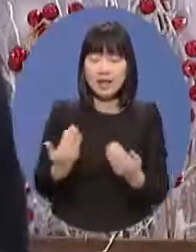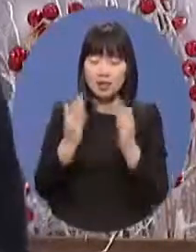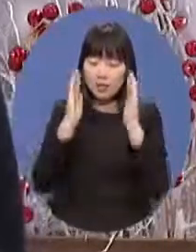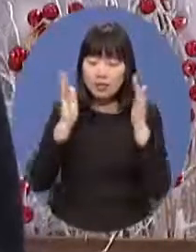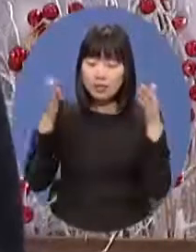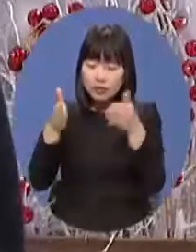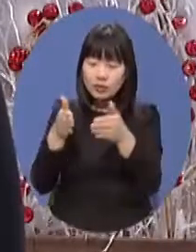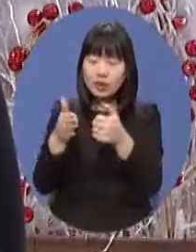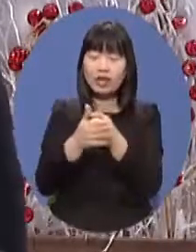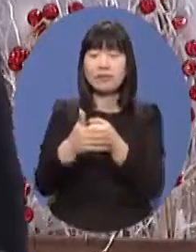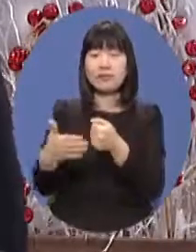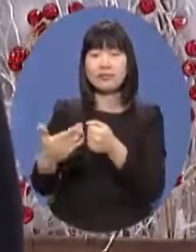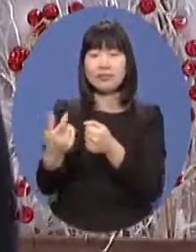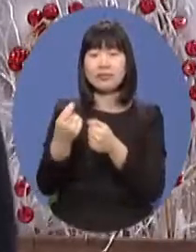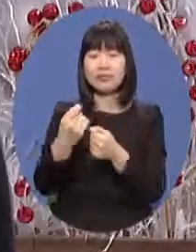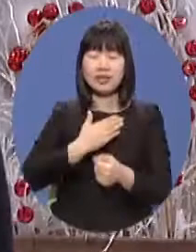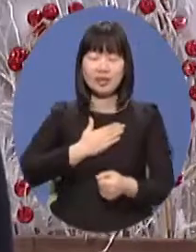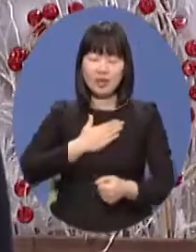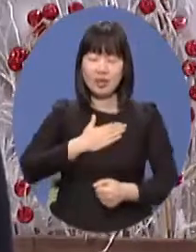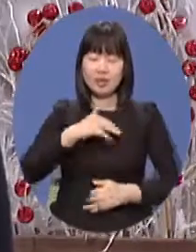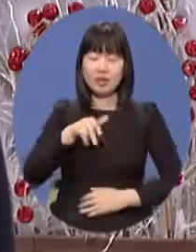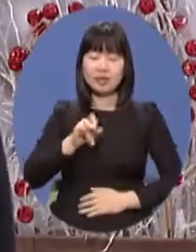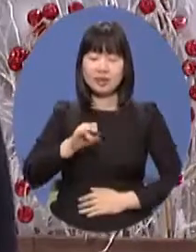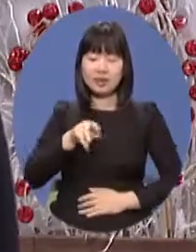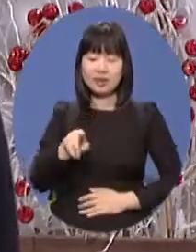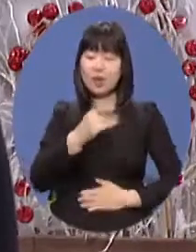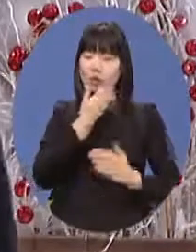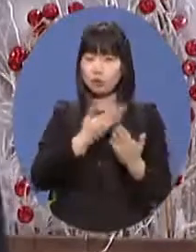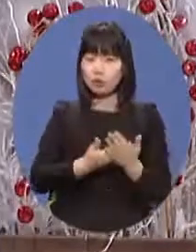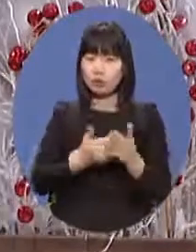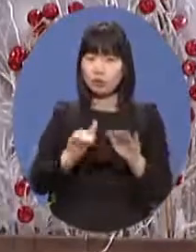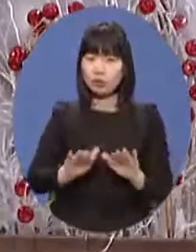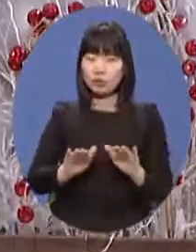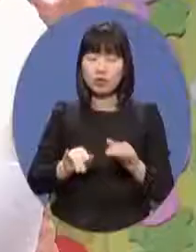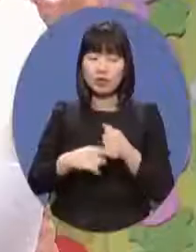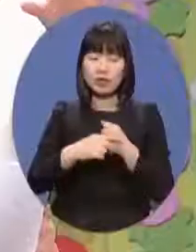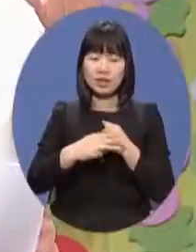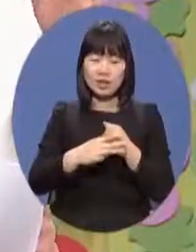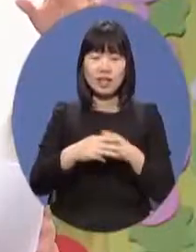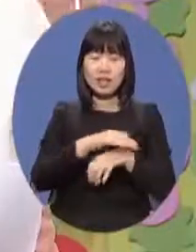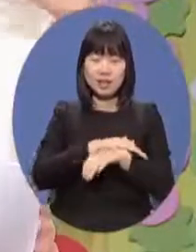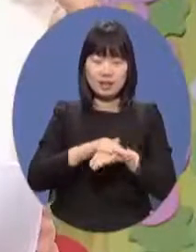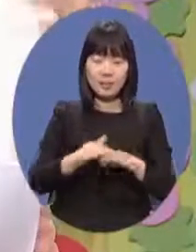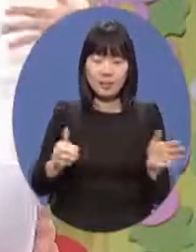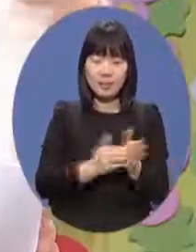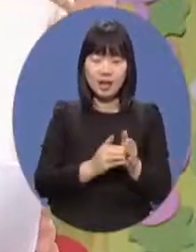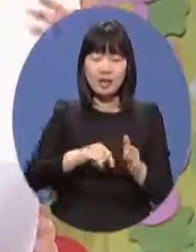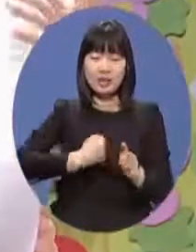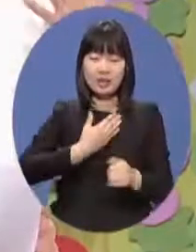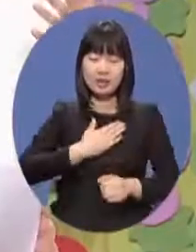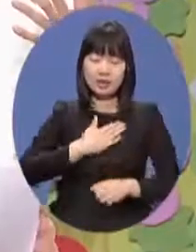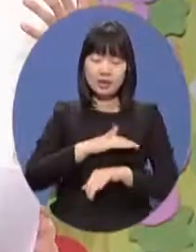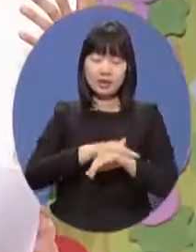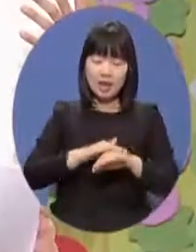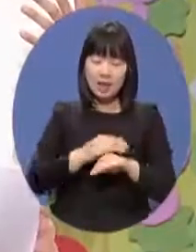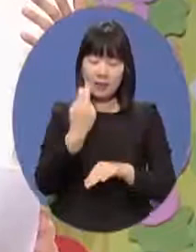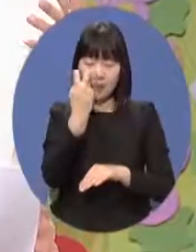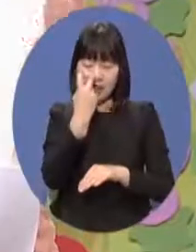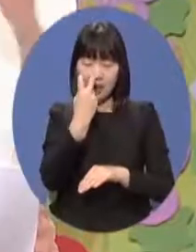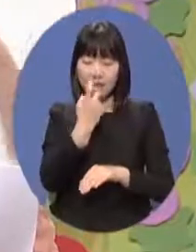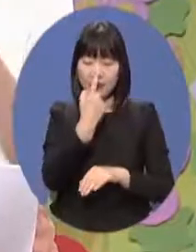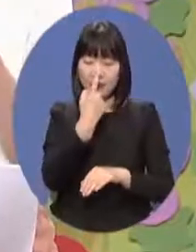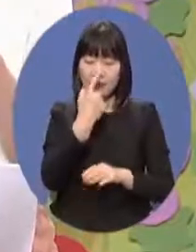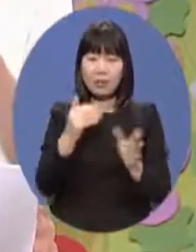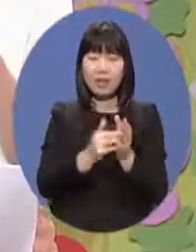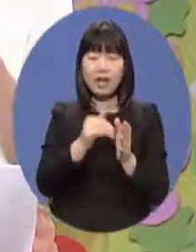되기 때문에 그렇습니다. 정서가 참 중요하죠. 중요하네요, 정말. 그리고 요 초등 저학년을 잘 넘기고 자기 감정을 잘 다스리는 걸 배우면